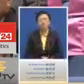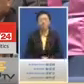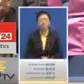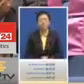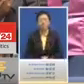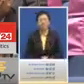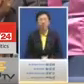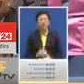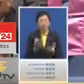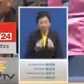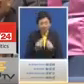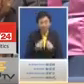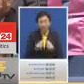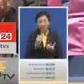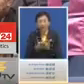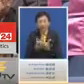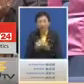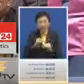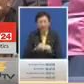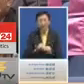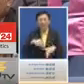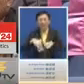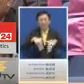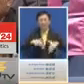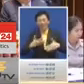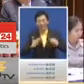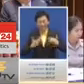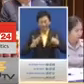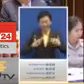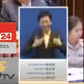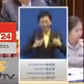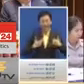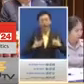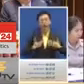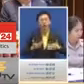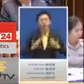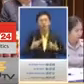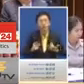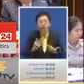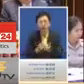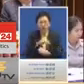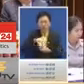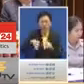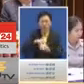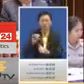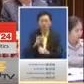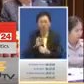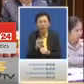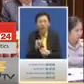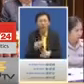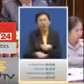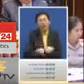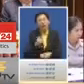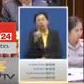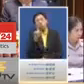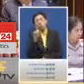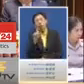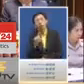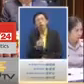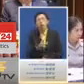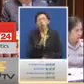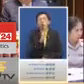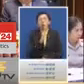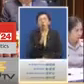แล้วพอยกปั๊บชาวบ้านนึกว่าจะดีใจได้ไงเศรษฐกิจตกอย่างนี้ใครจะมาซื้อมันเป็นการหลอกเล